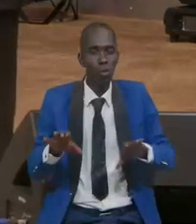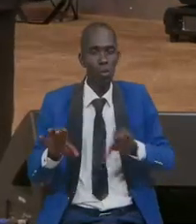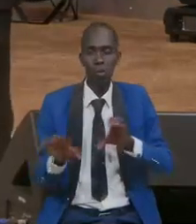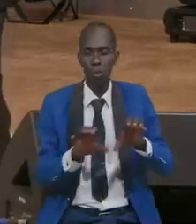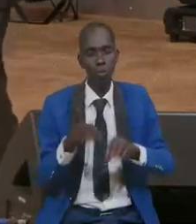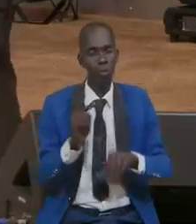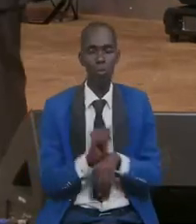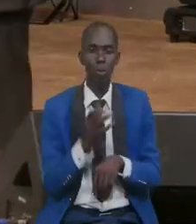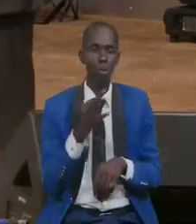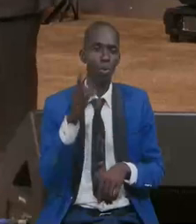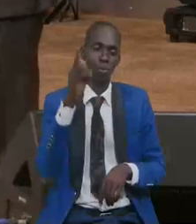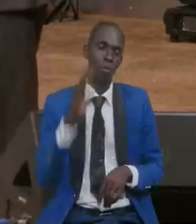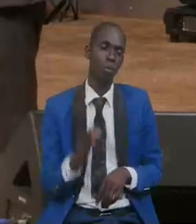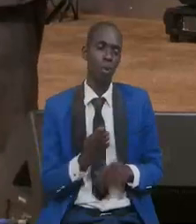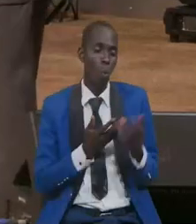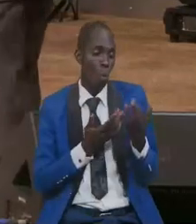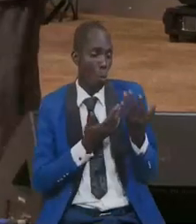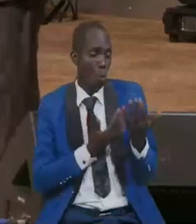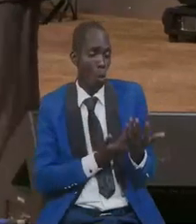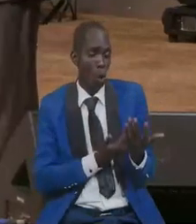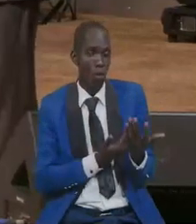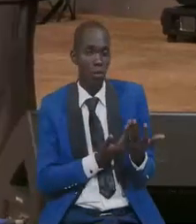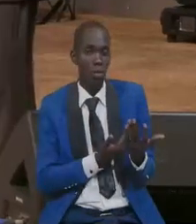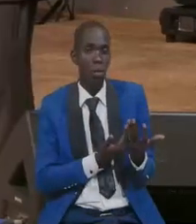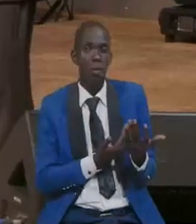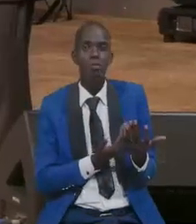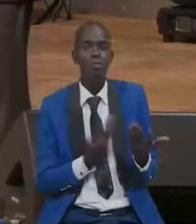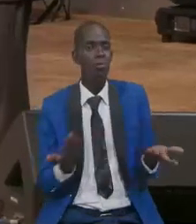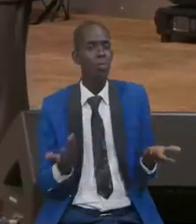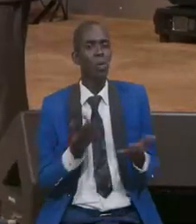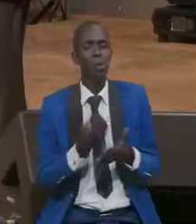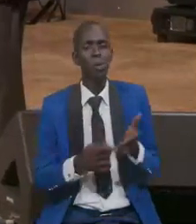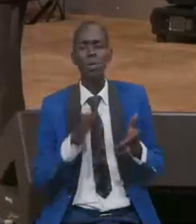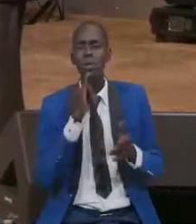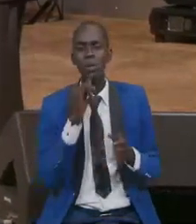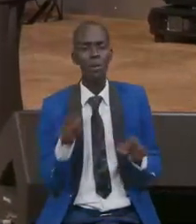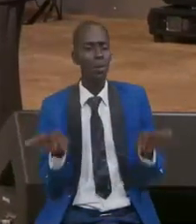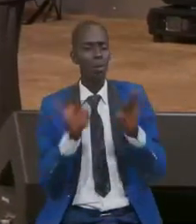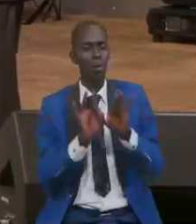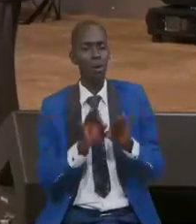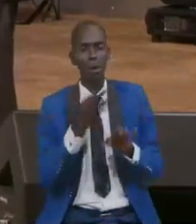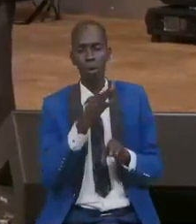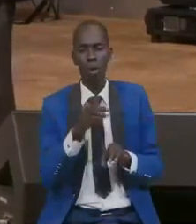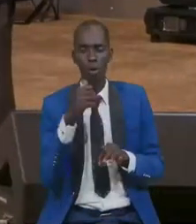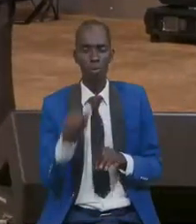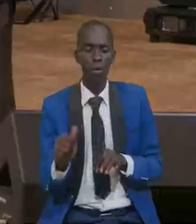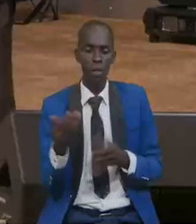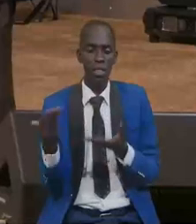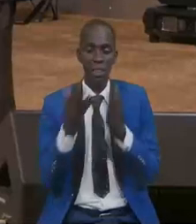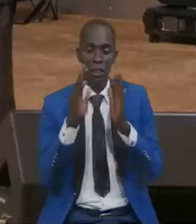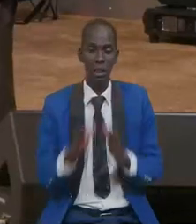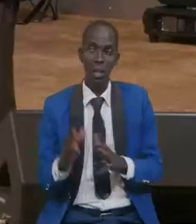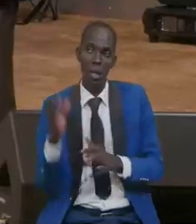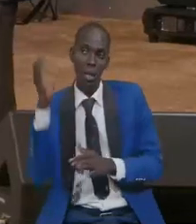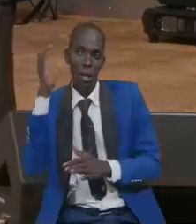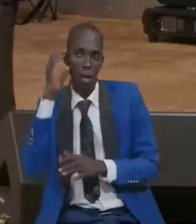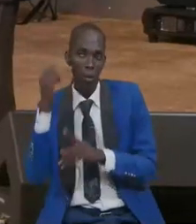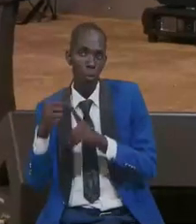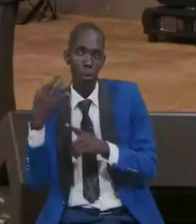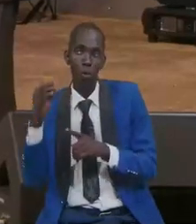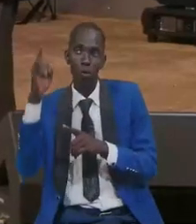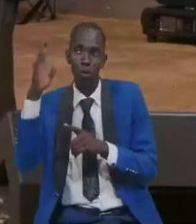jusqu'à ce que vous ayez l'audace. Qu'est-ce que vous êtes? Vous êtes un messager. Et lui, il a le message. Et c'est le Dieu